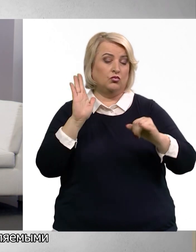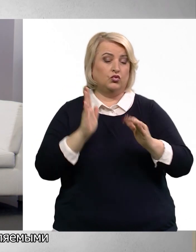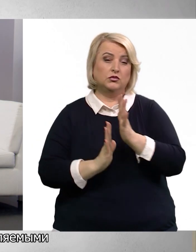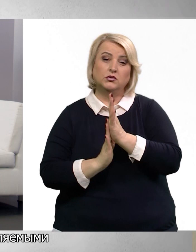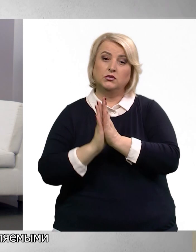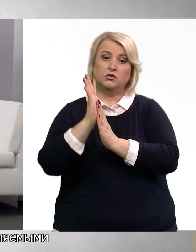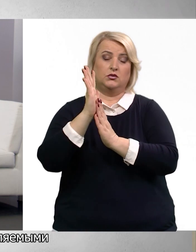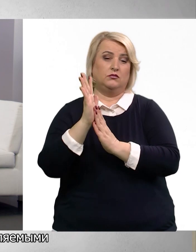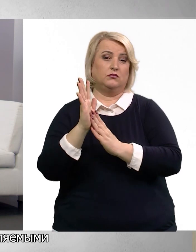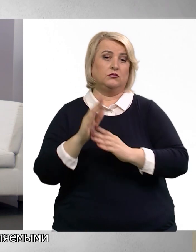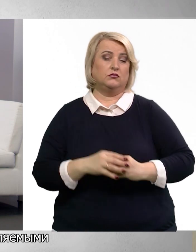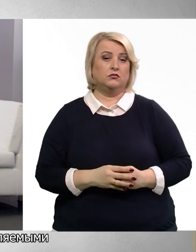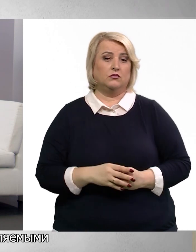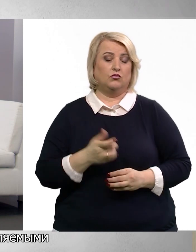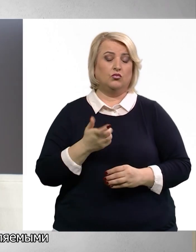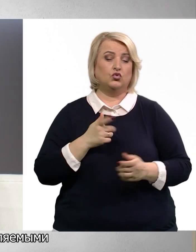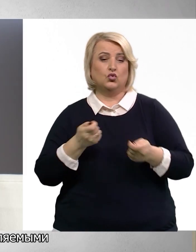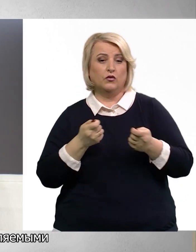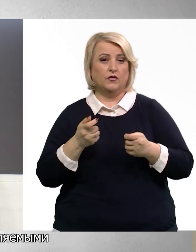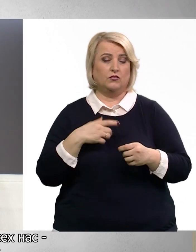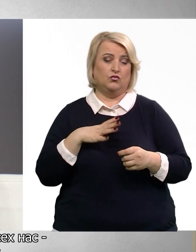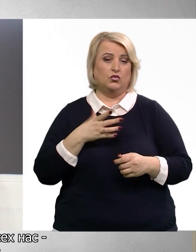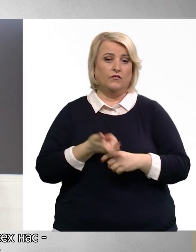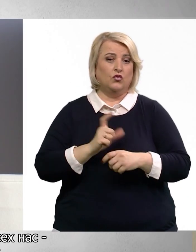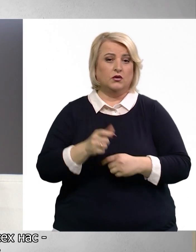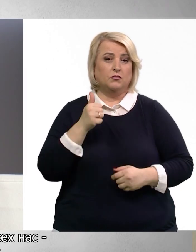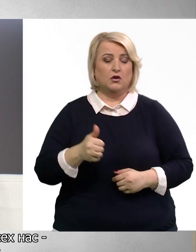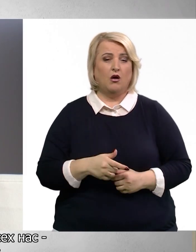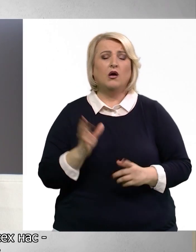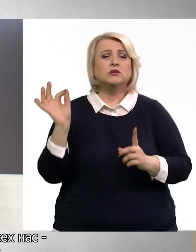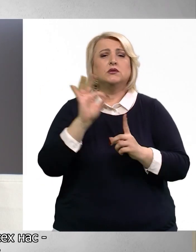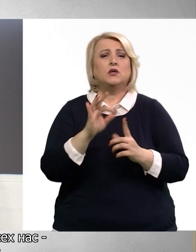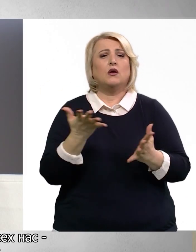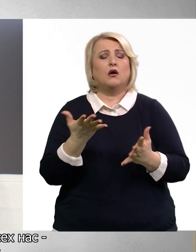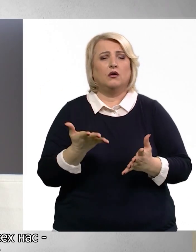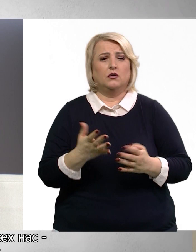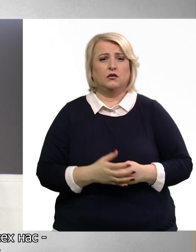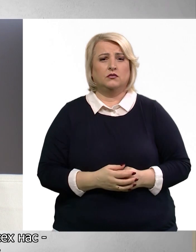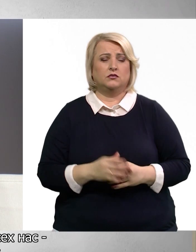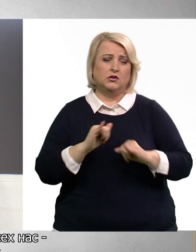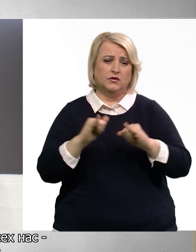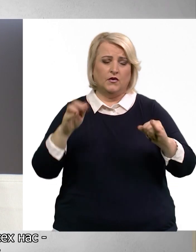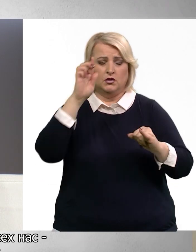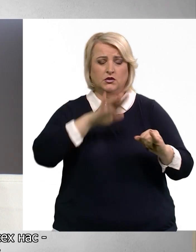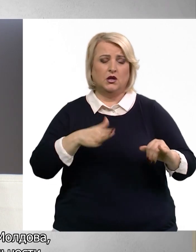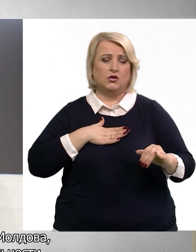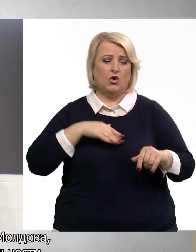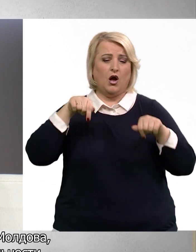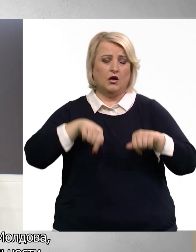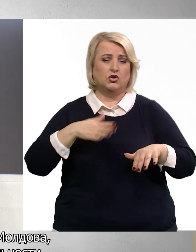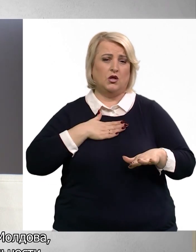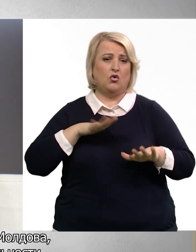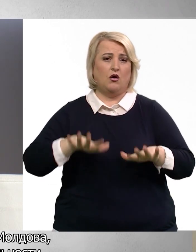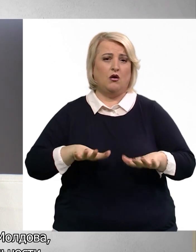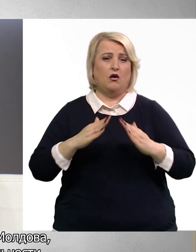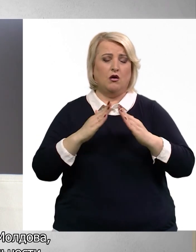accesând fondurile, dar dezvoltând până la urmă scopul care este suprem pentru toți. Să dezvoltăm țara noastră aici, la noi acasă, să